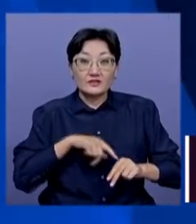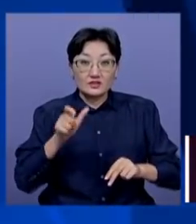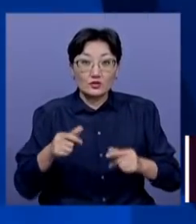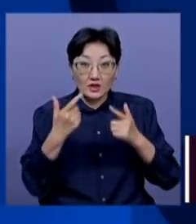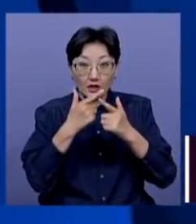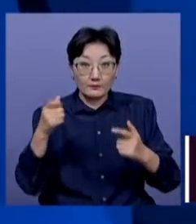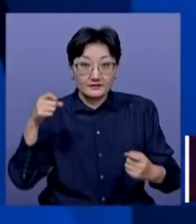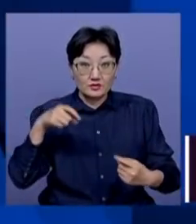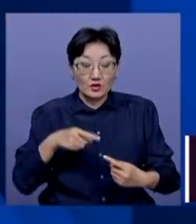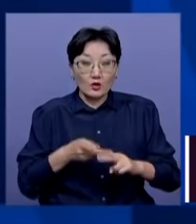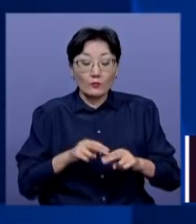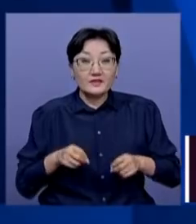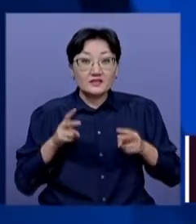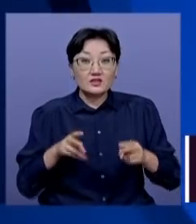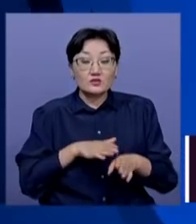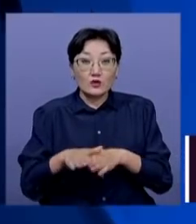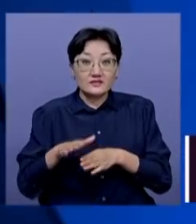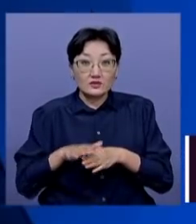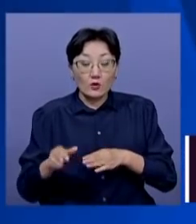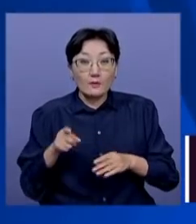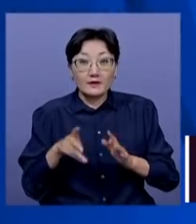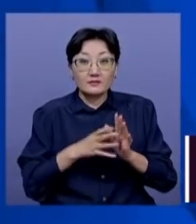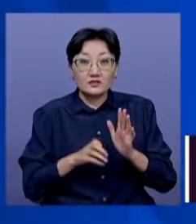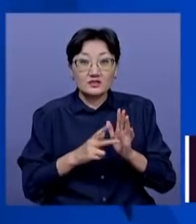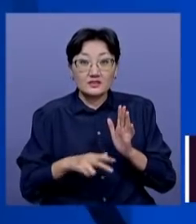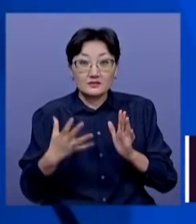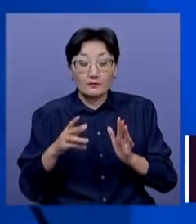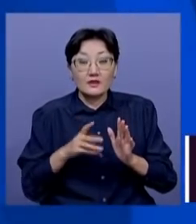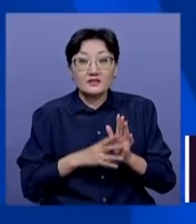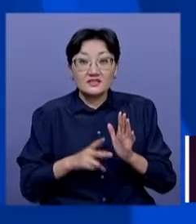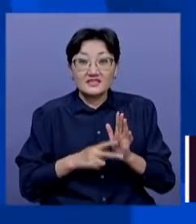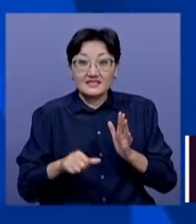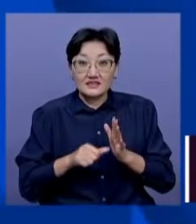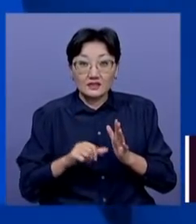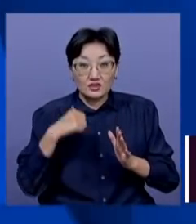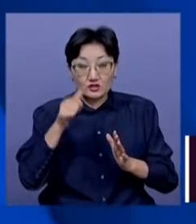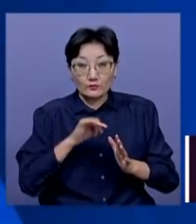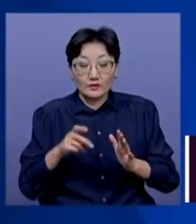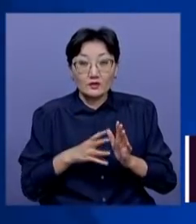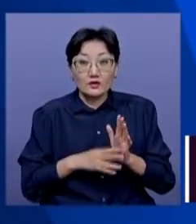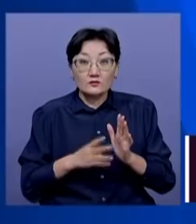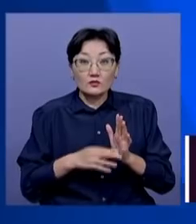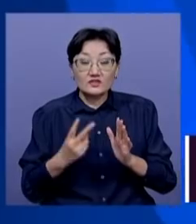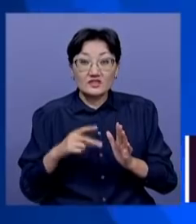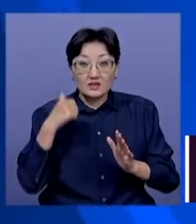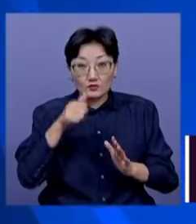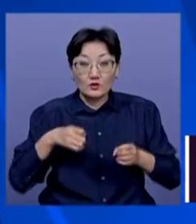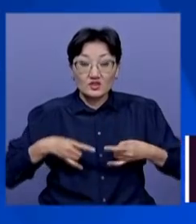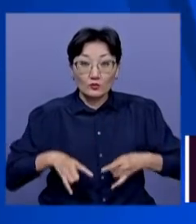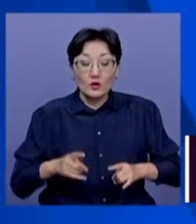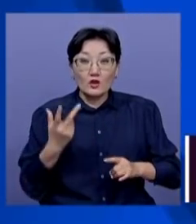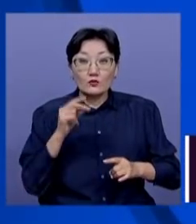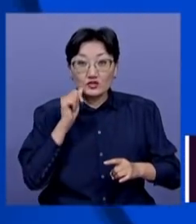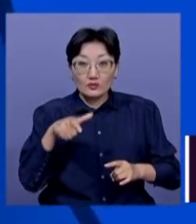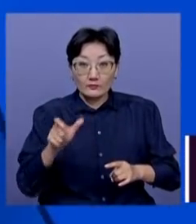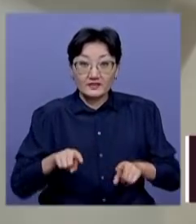қызметкерлерінің хабарлауынша, осы қылмысты жасады деген 1985, 1986 және 1992 жылы туған үш